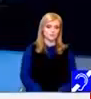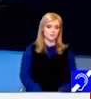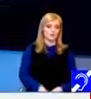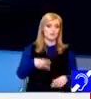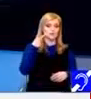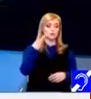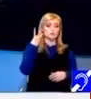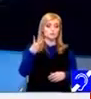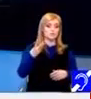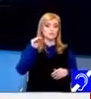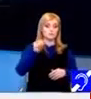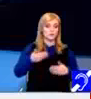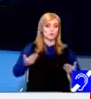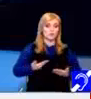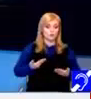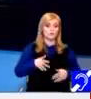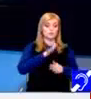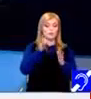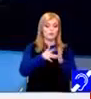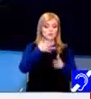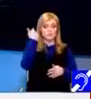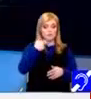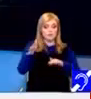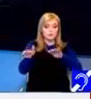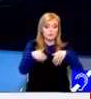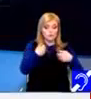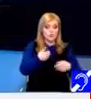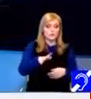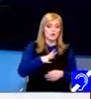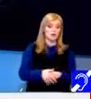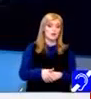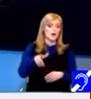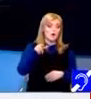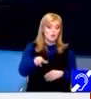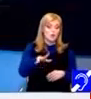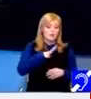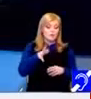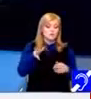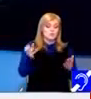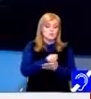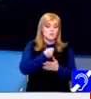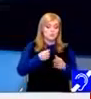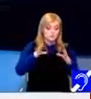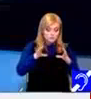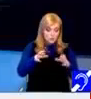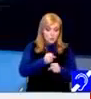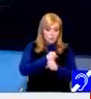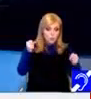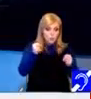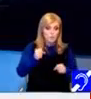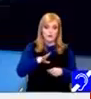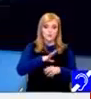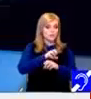De 23.000 de locuitori au fost evacuați din orășelul italian Fano după descoperirea unei bombe neexplodate din al doilea război